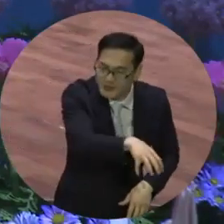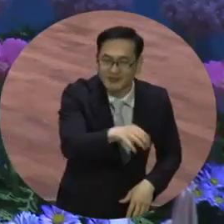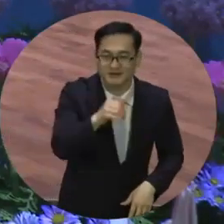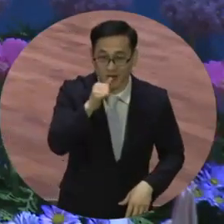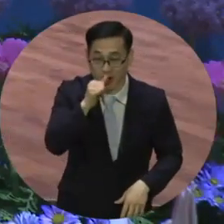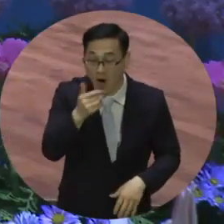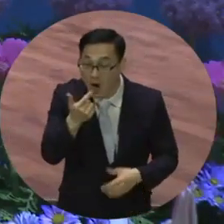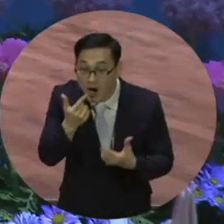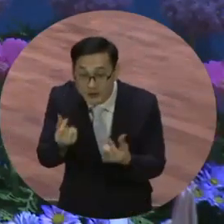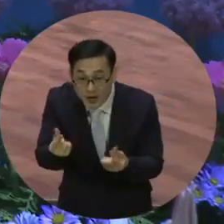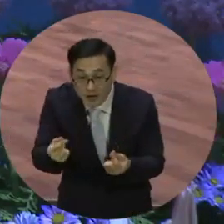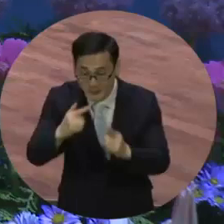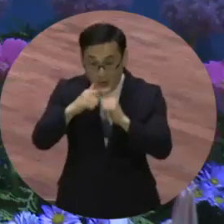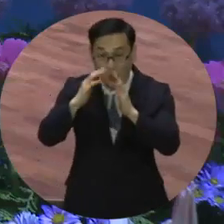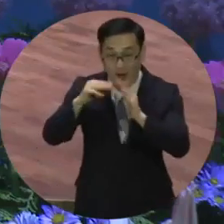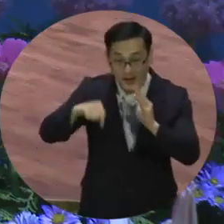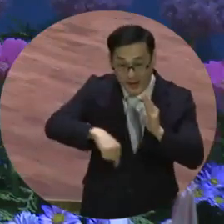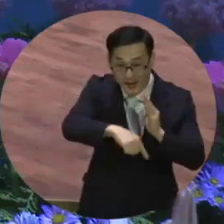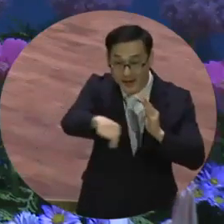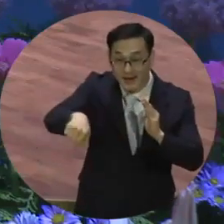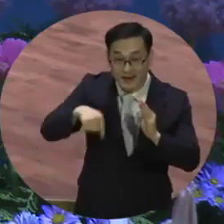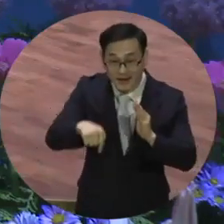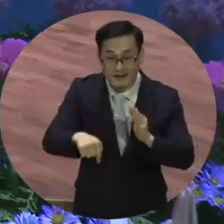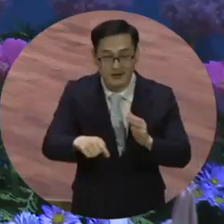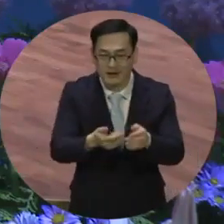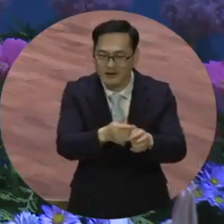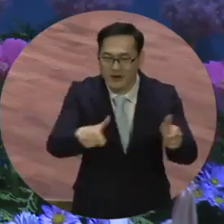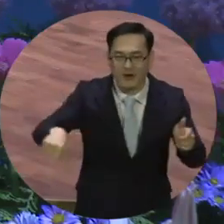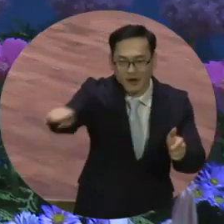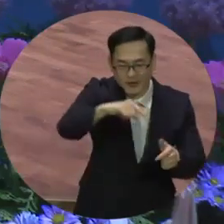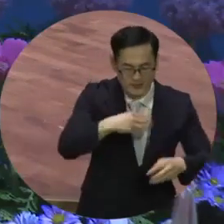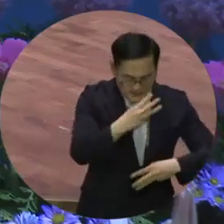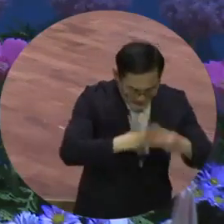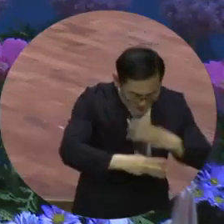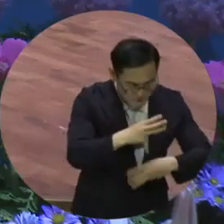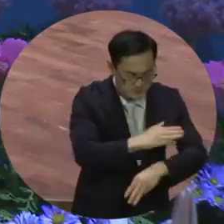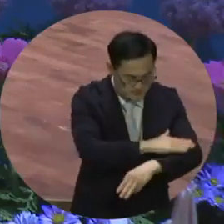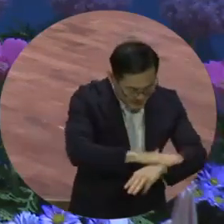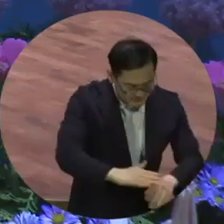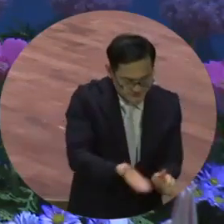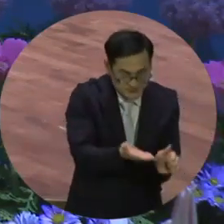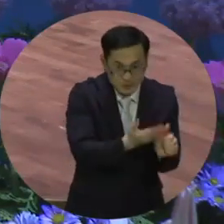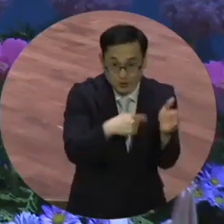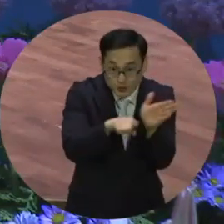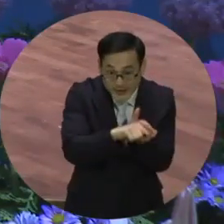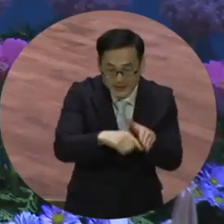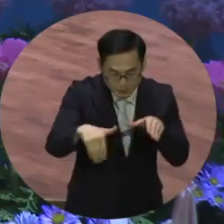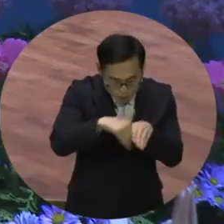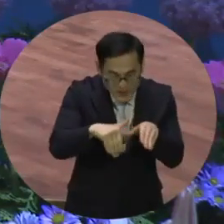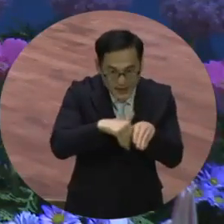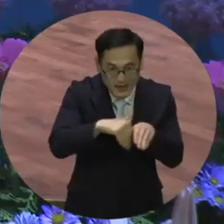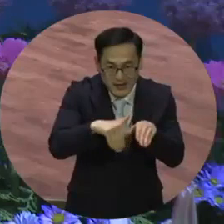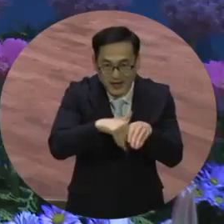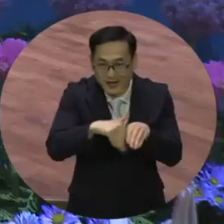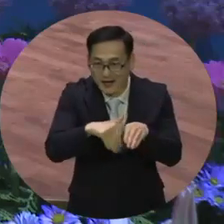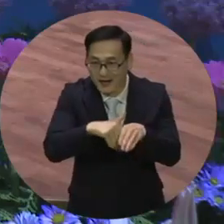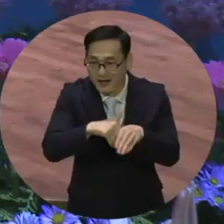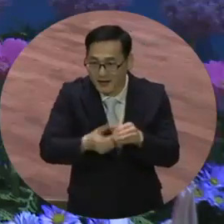렘넌트를 살릴 수 있는 문화가 회복되는 현장으로 만들어야 된다. 여자들과 아이들이 들어와서